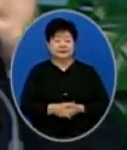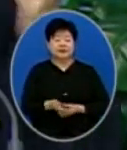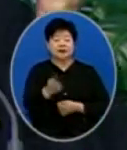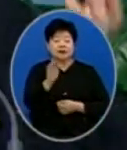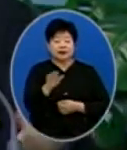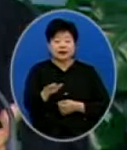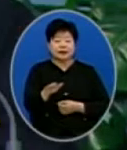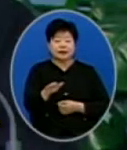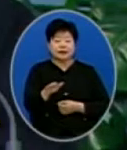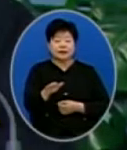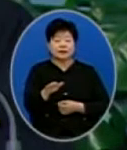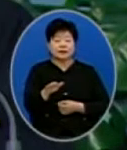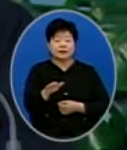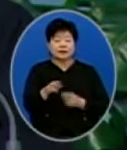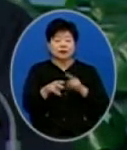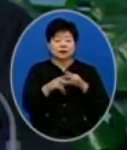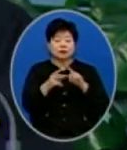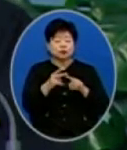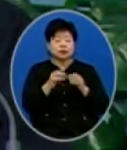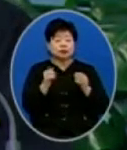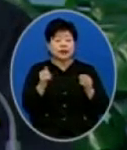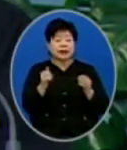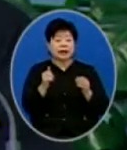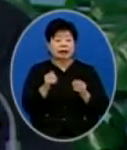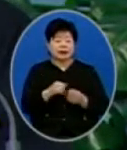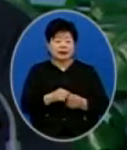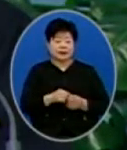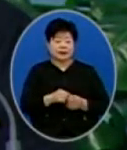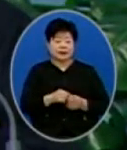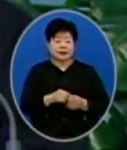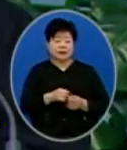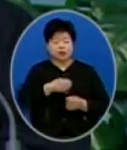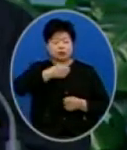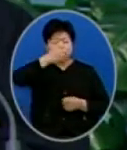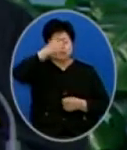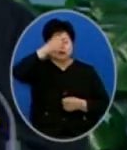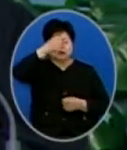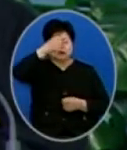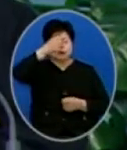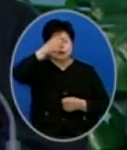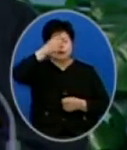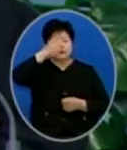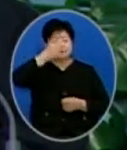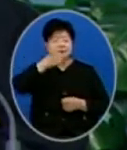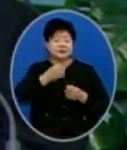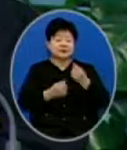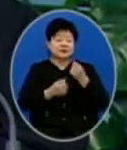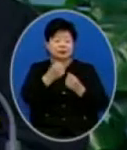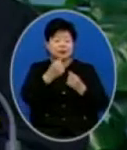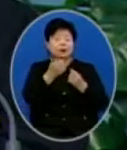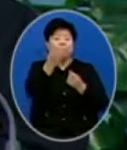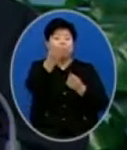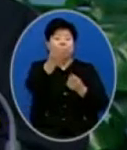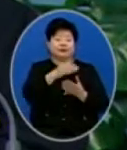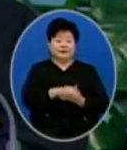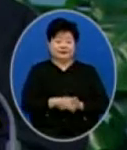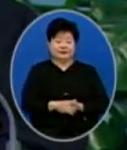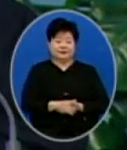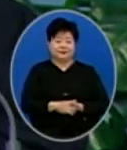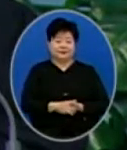그런데 그 두 분 관원이 관원장들이 꿈을 꾸었는데 꿈을 요셉의 해몽해 주었습니다